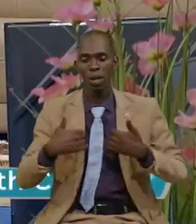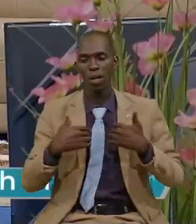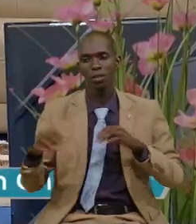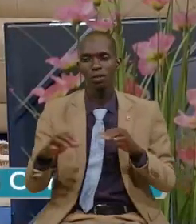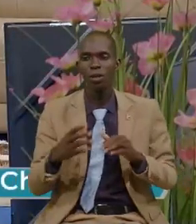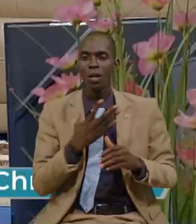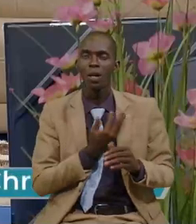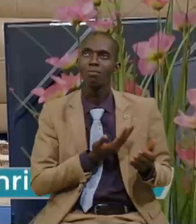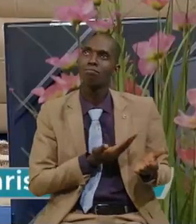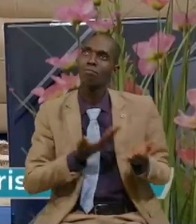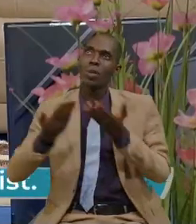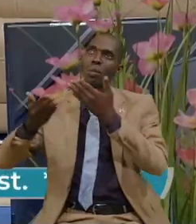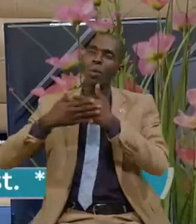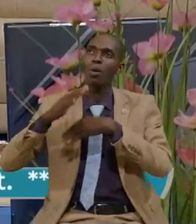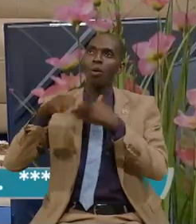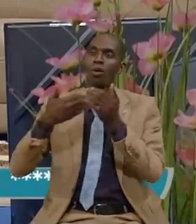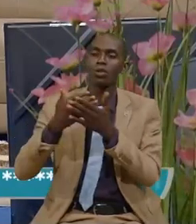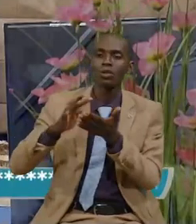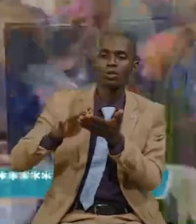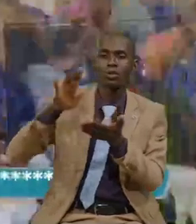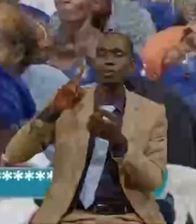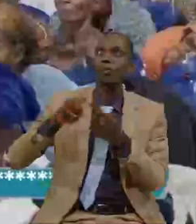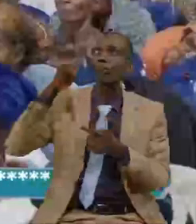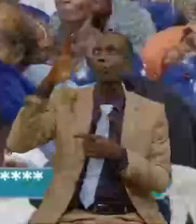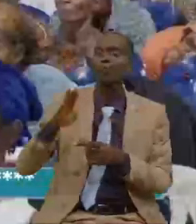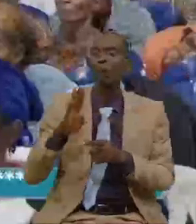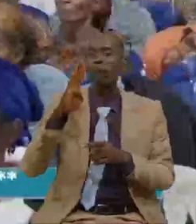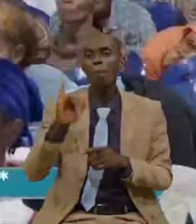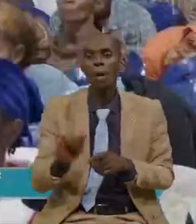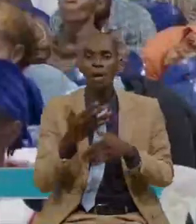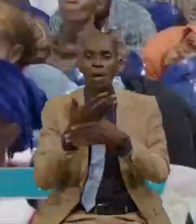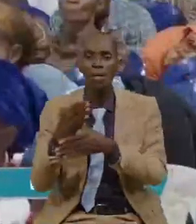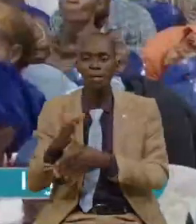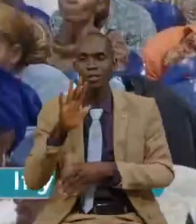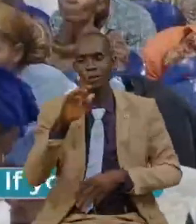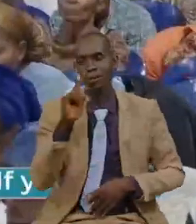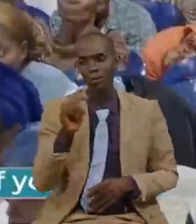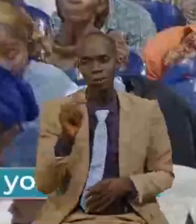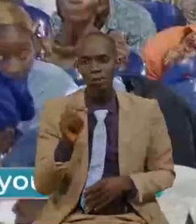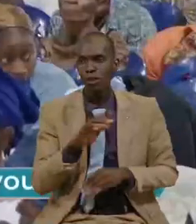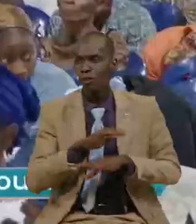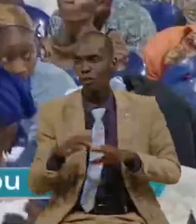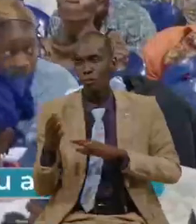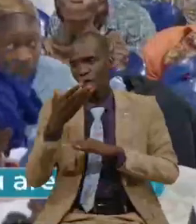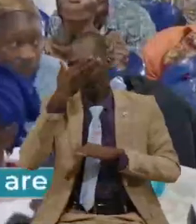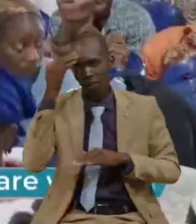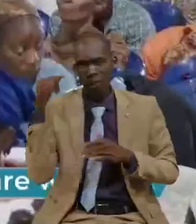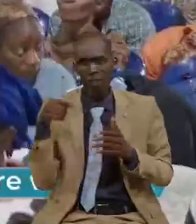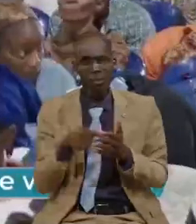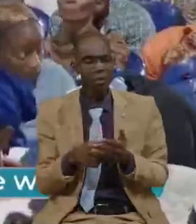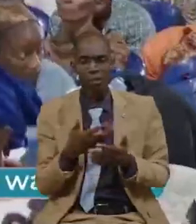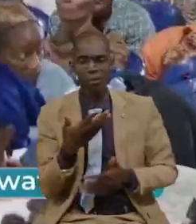gloire à Dieu, tout en donnant votre témoignage. Donc, il n'y a personne qui